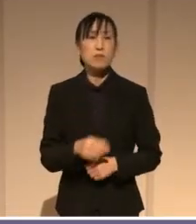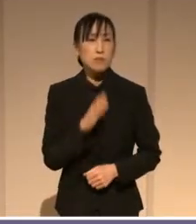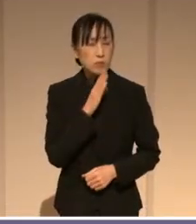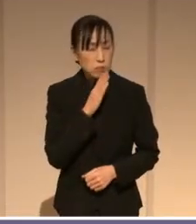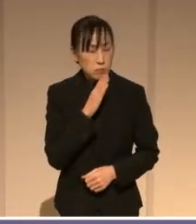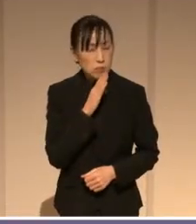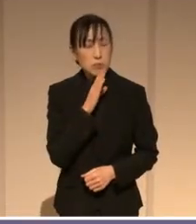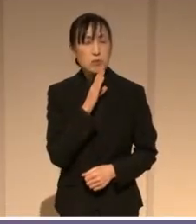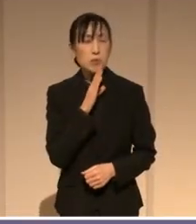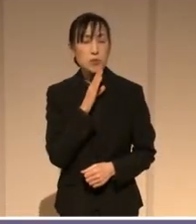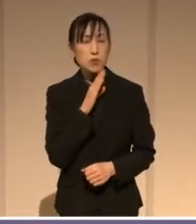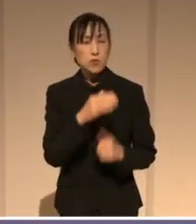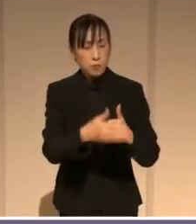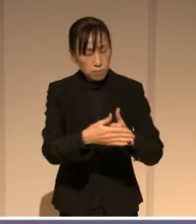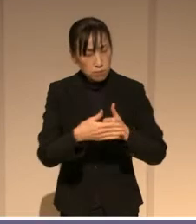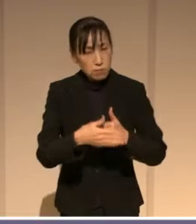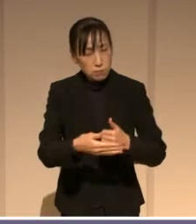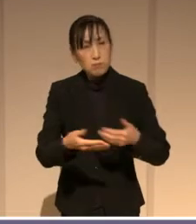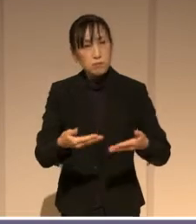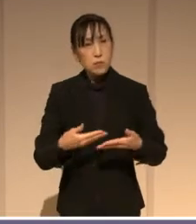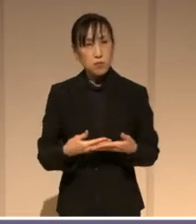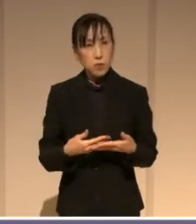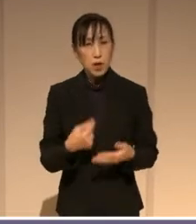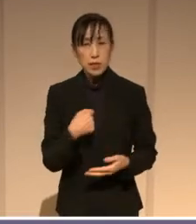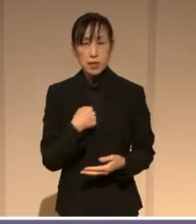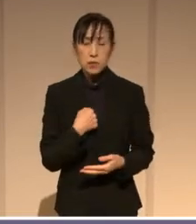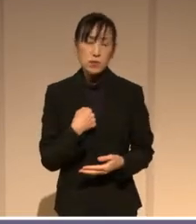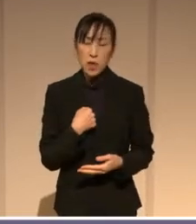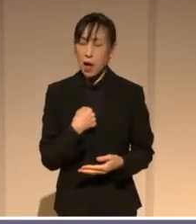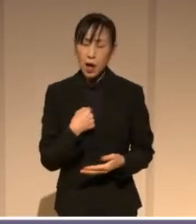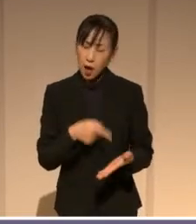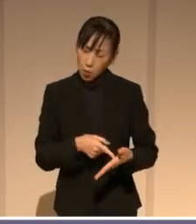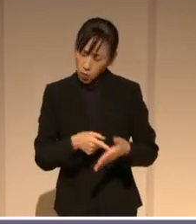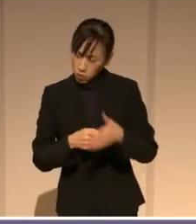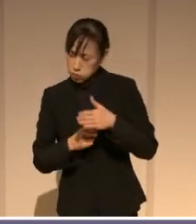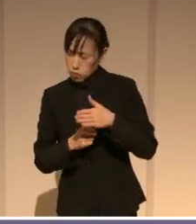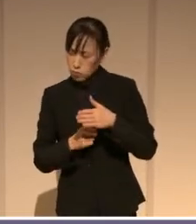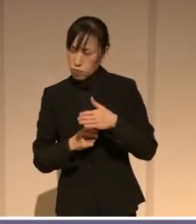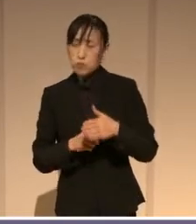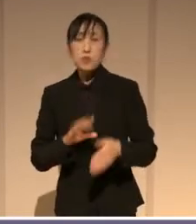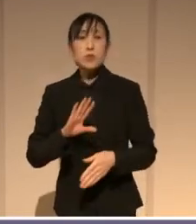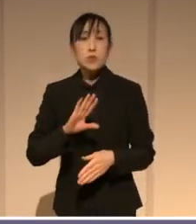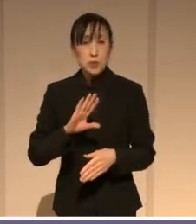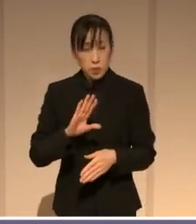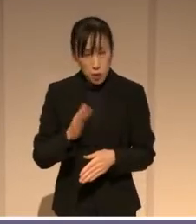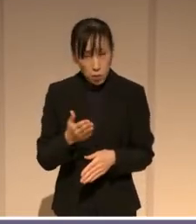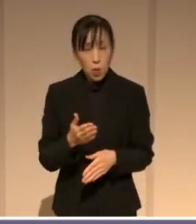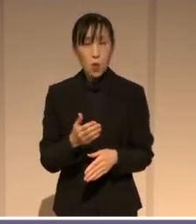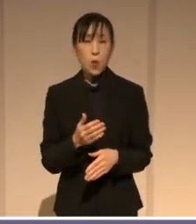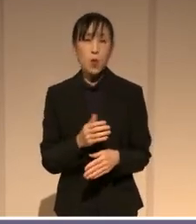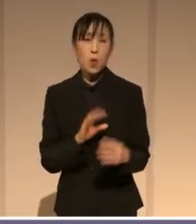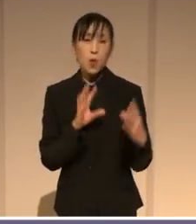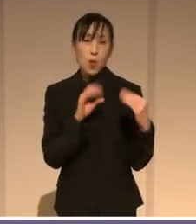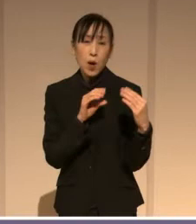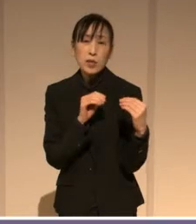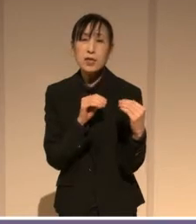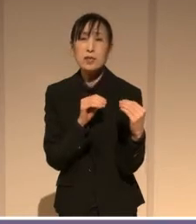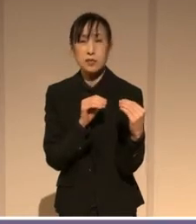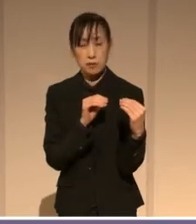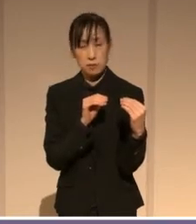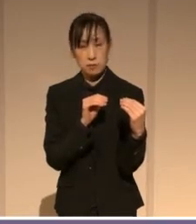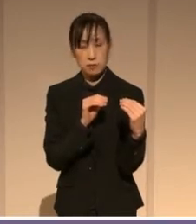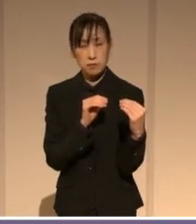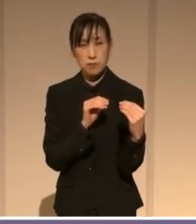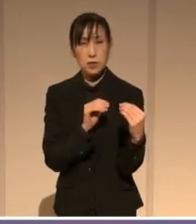その自分がくじけそうになった時でも本当にいつもそばにいて話を聞いてくれて本当に